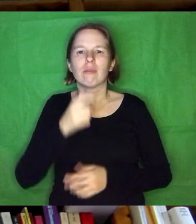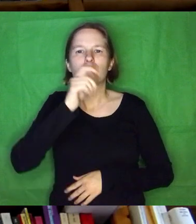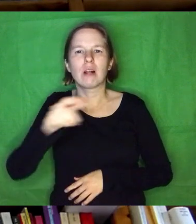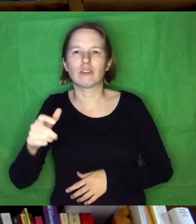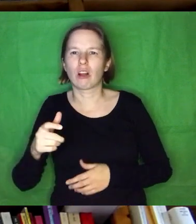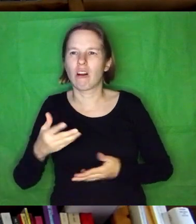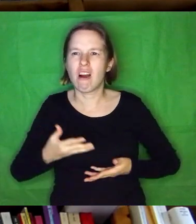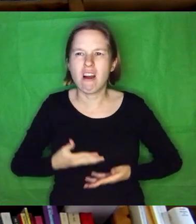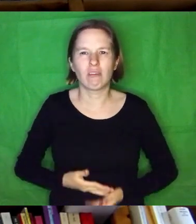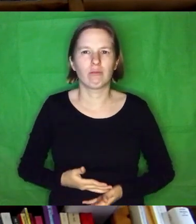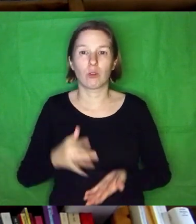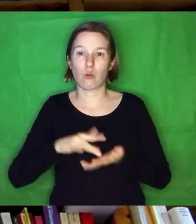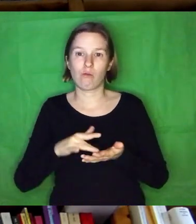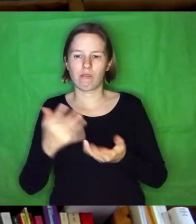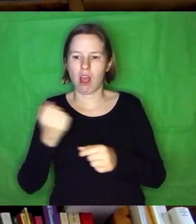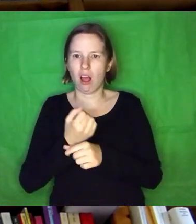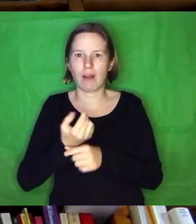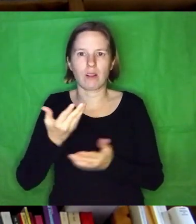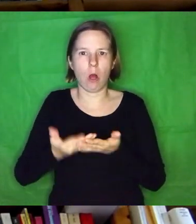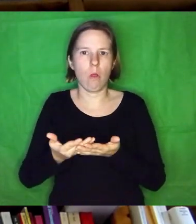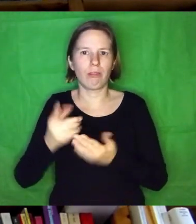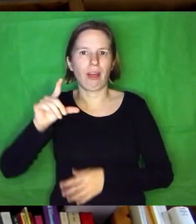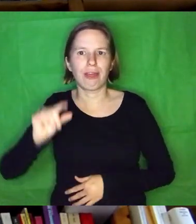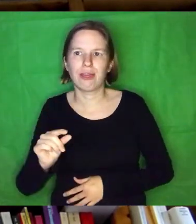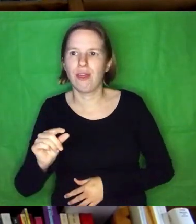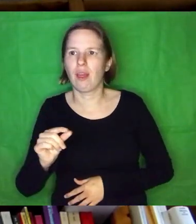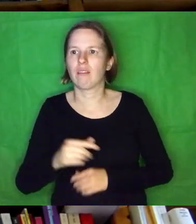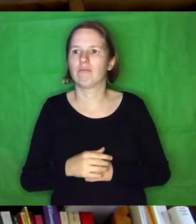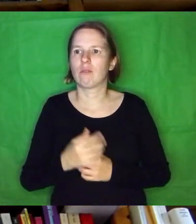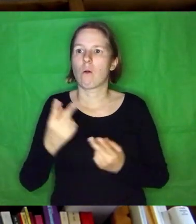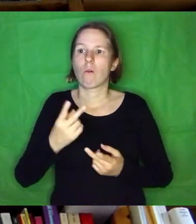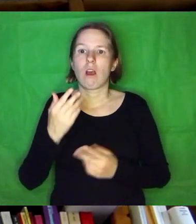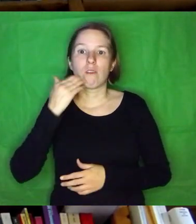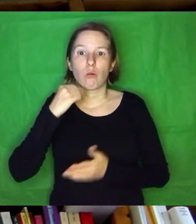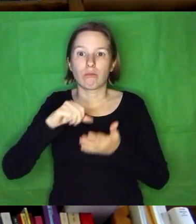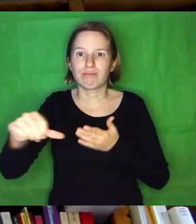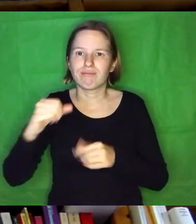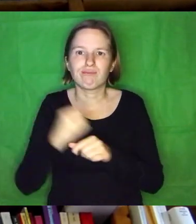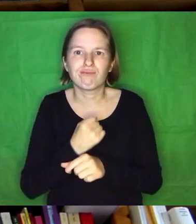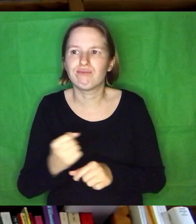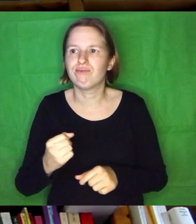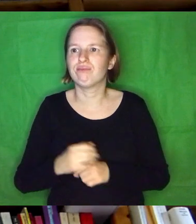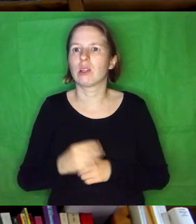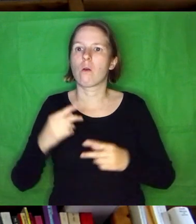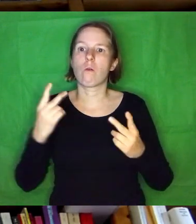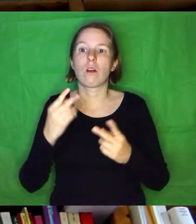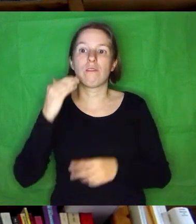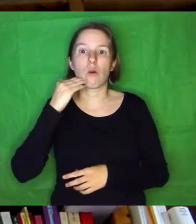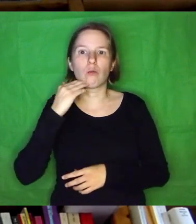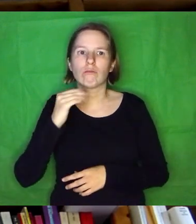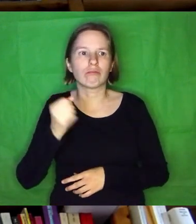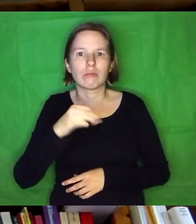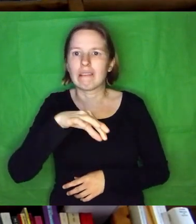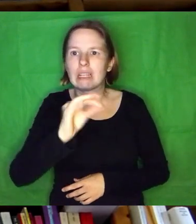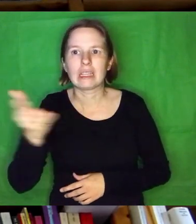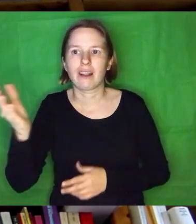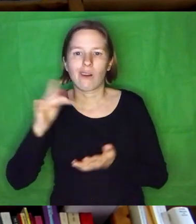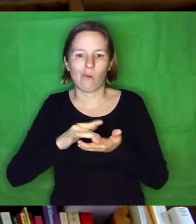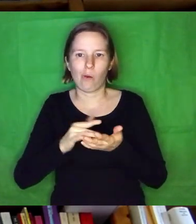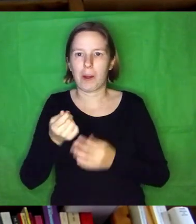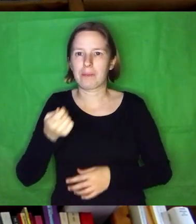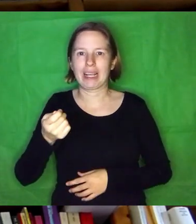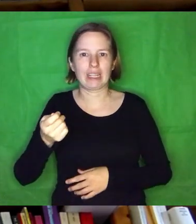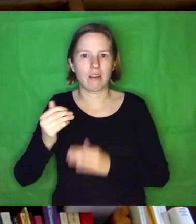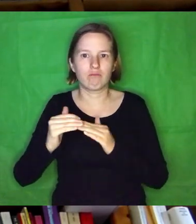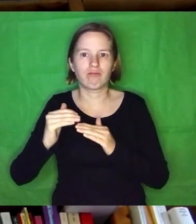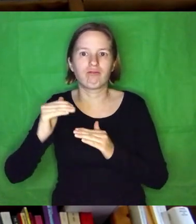Menschen leben in Armut, weil sie keine Arbeit finden, die ihren Lebensunterhalt sichert. Immer mehr Menschen werden am